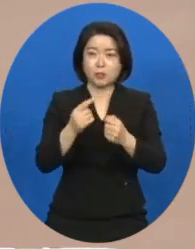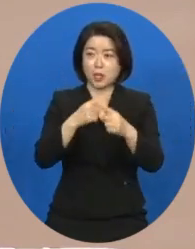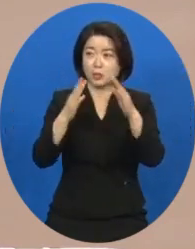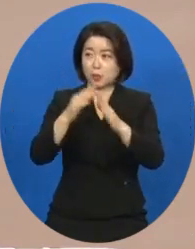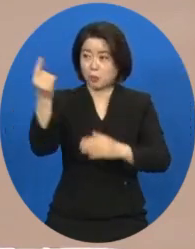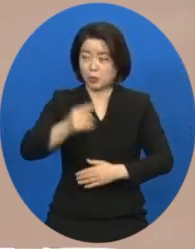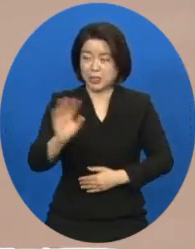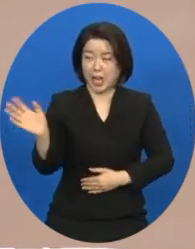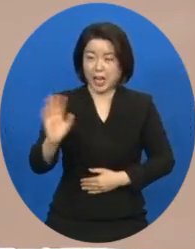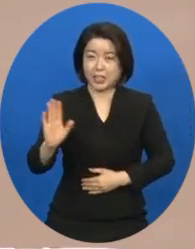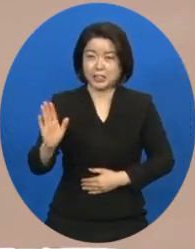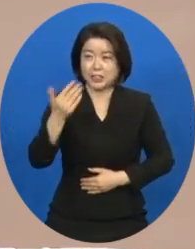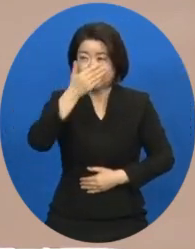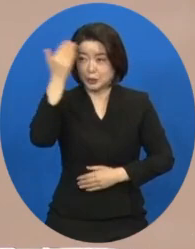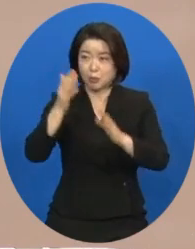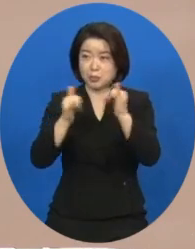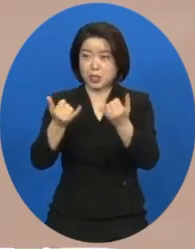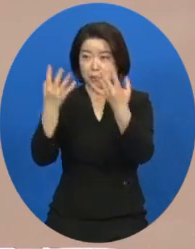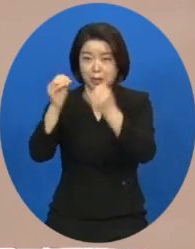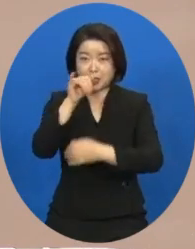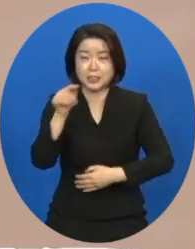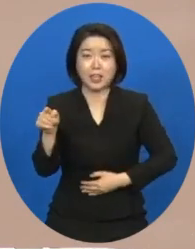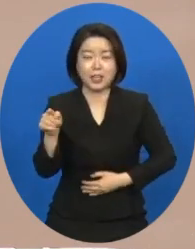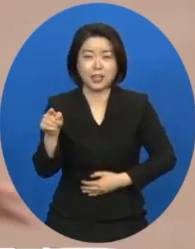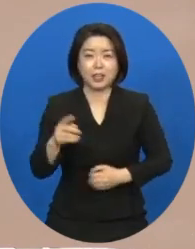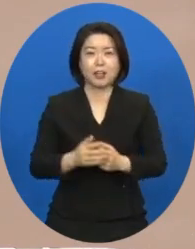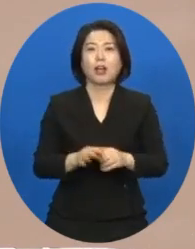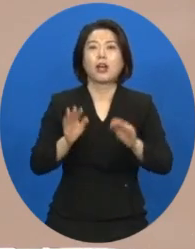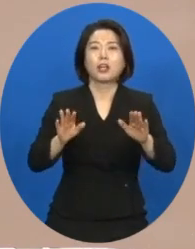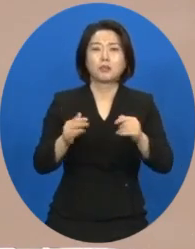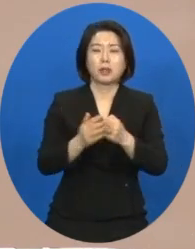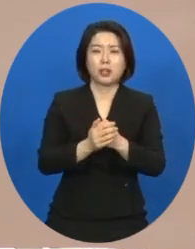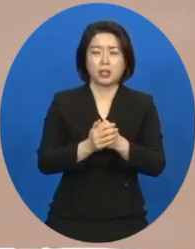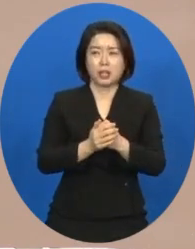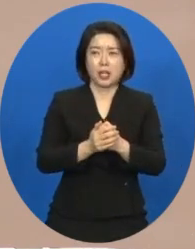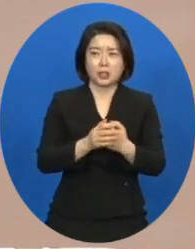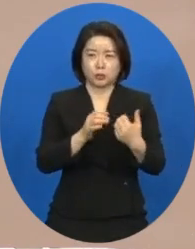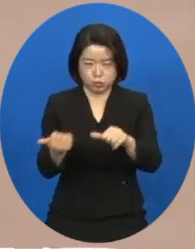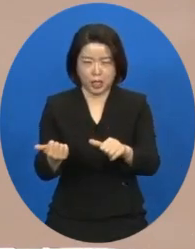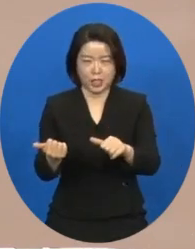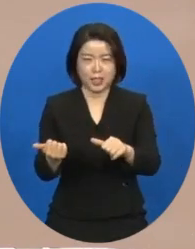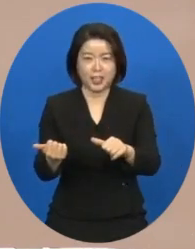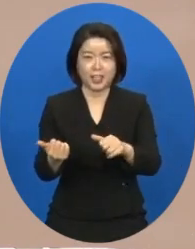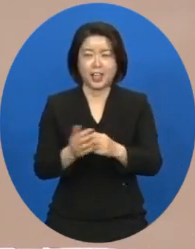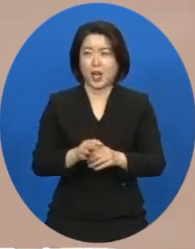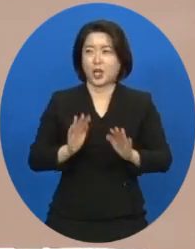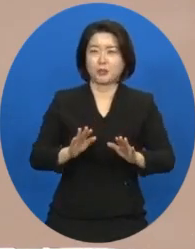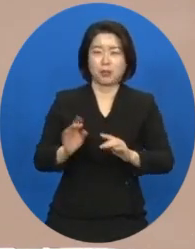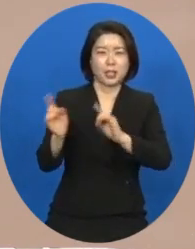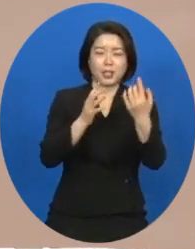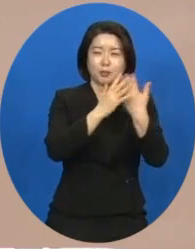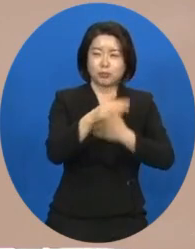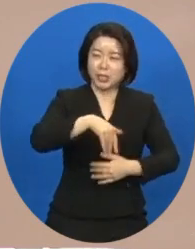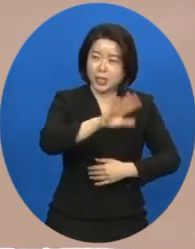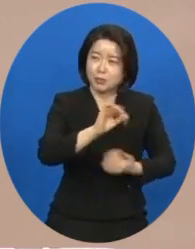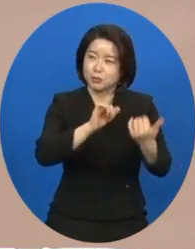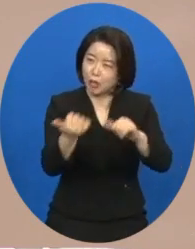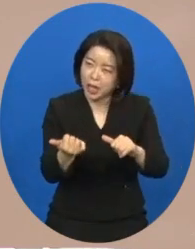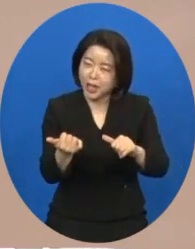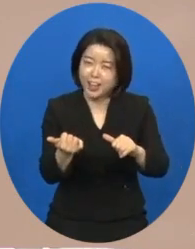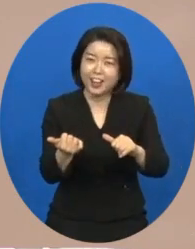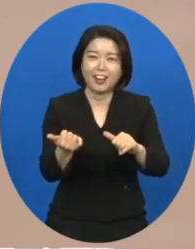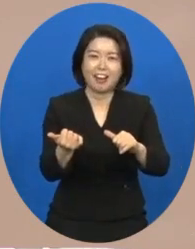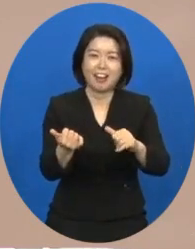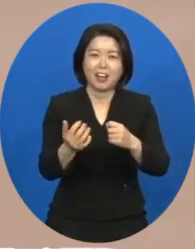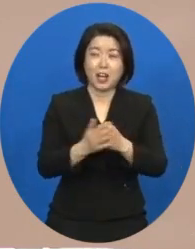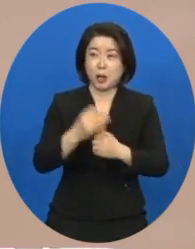젊은 교인들이 꽤 있다는 거예요. 이번에는 죽는데, 이번에 부흥에 가면 죽는데, 그래서